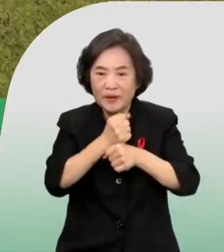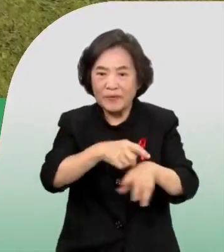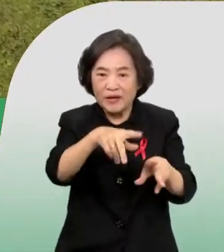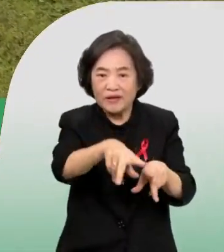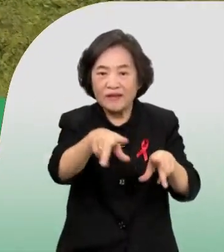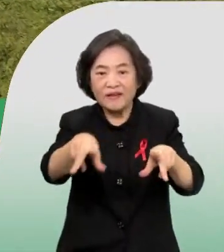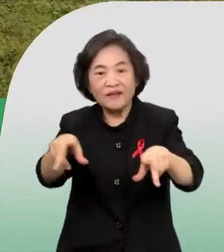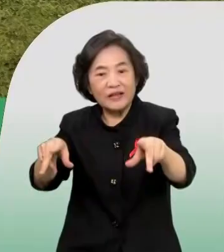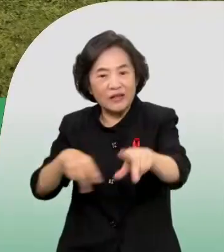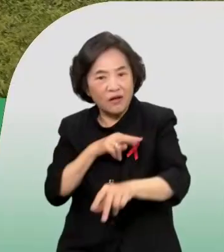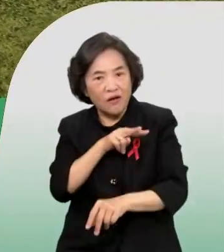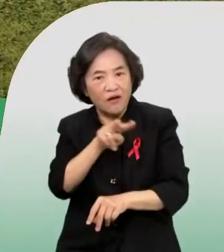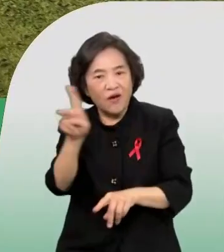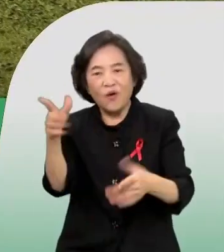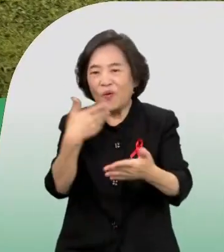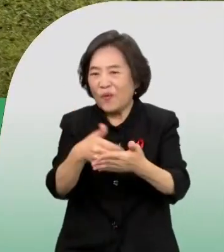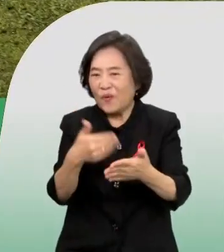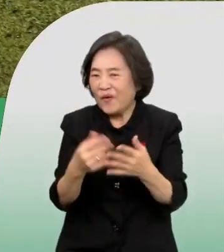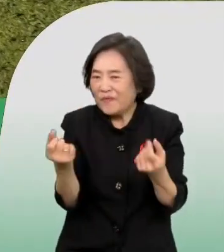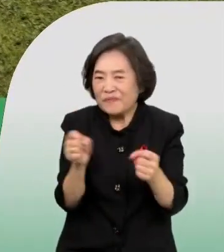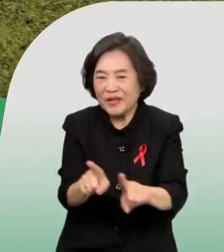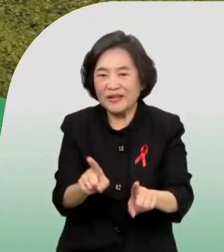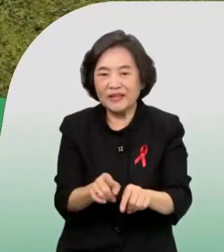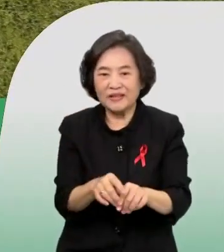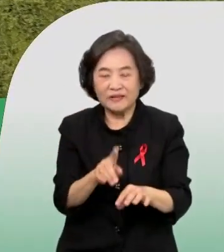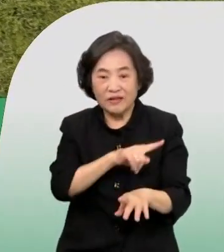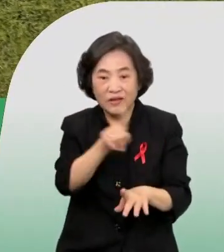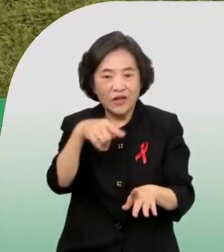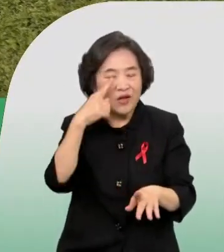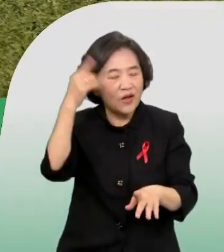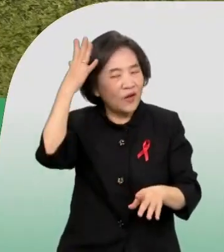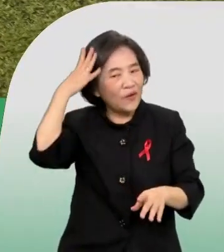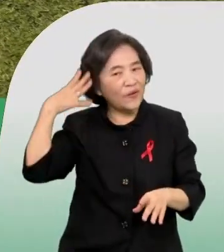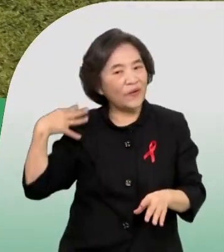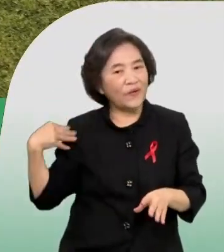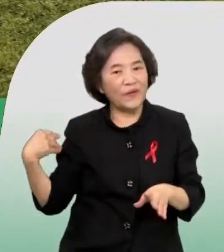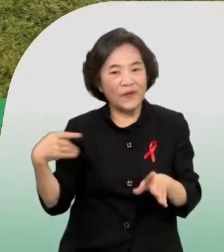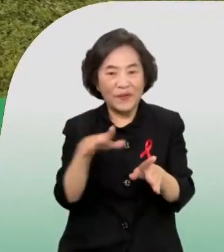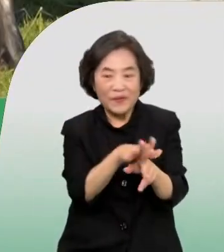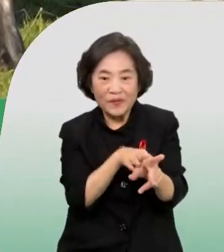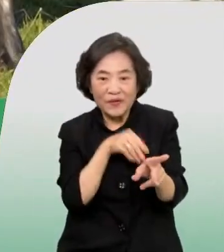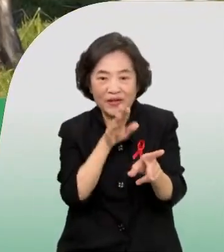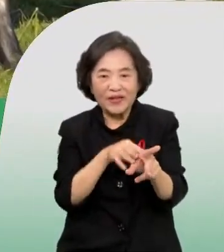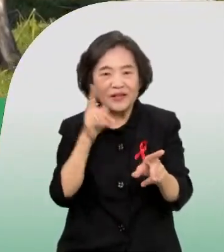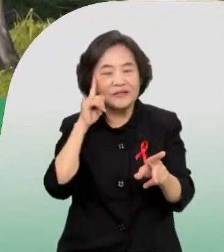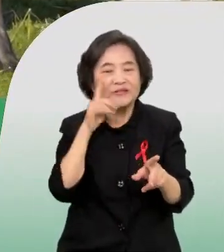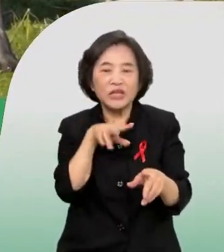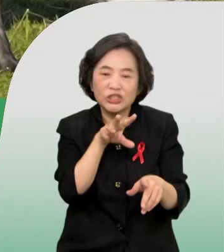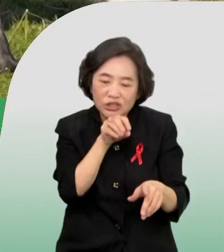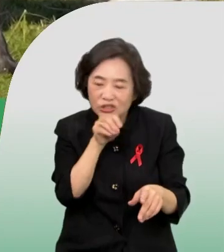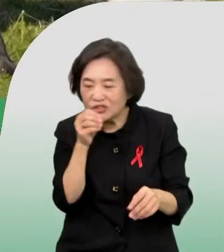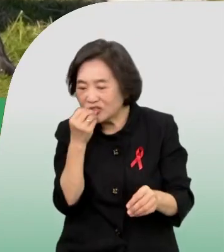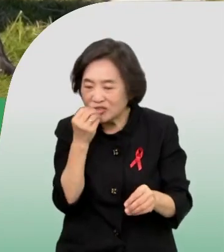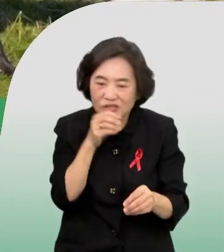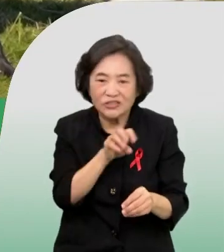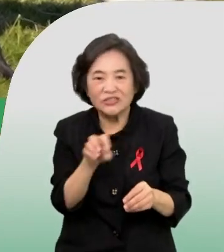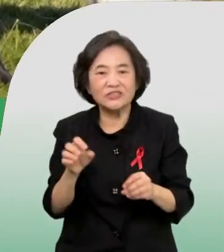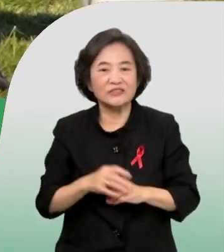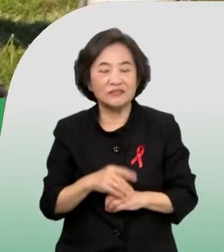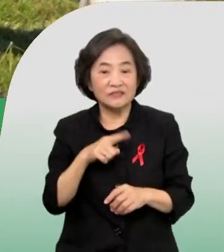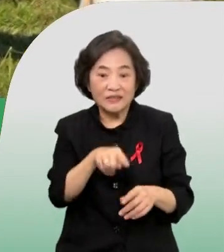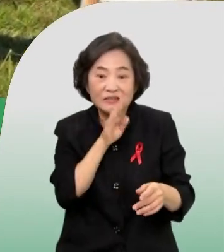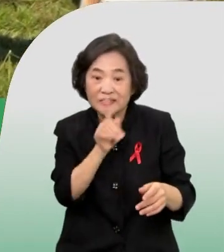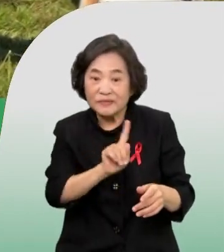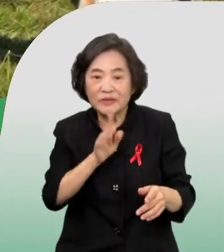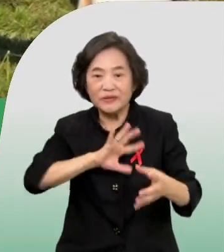土地度都超级不化，得到吊灯重重计跳难摸，轻轻松松世界帮助传计，都系